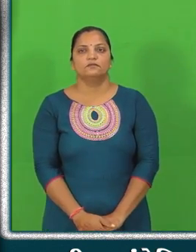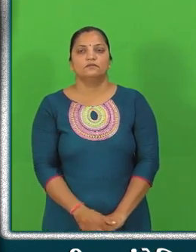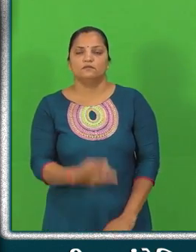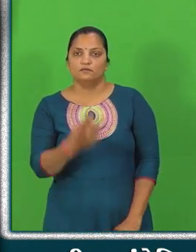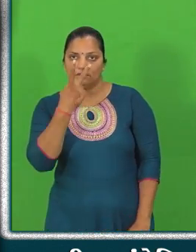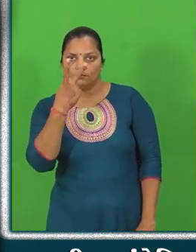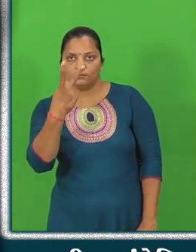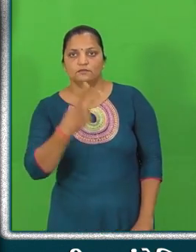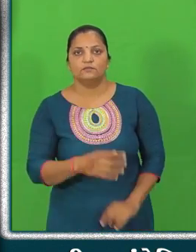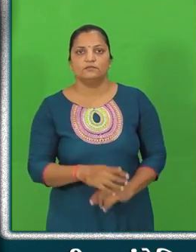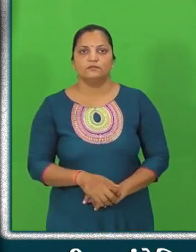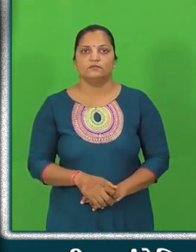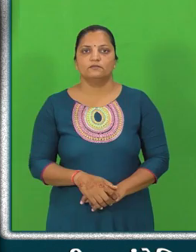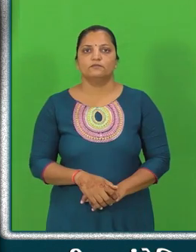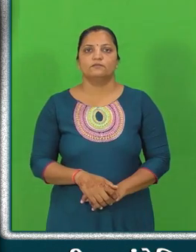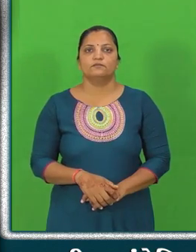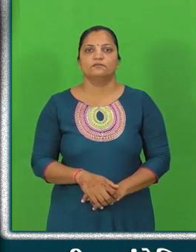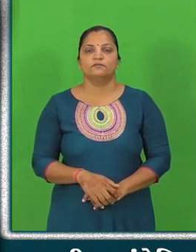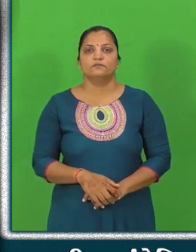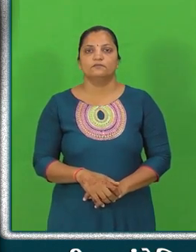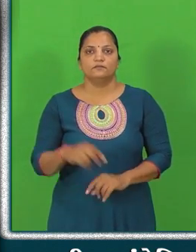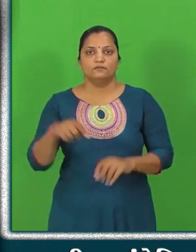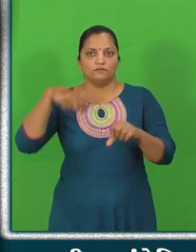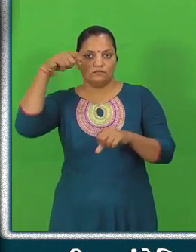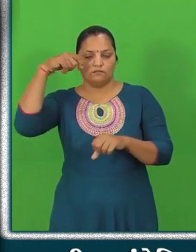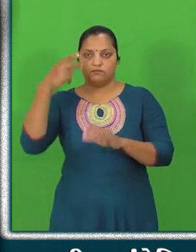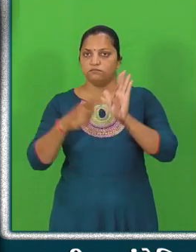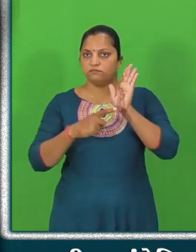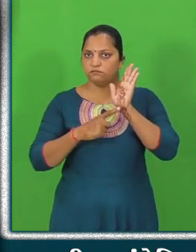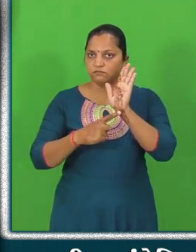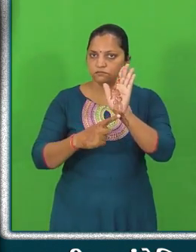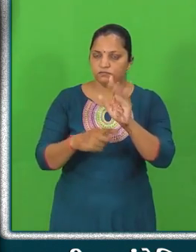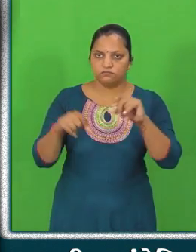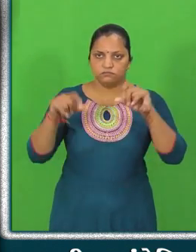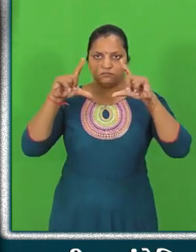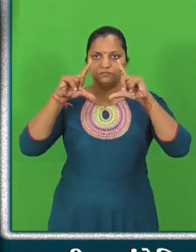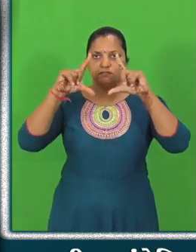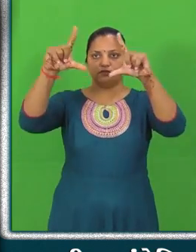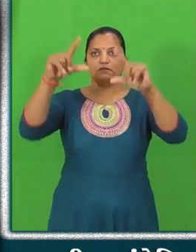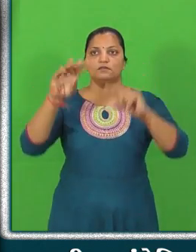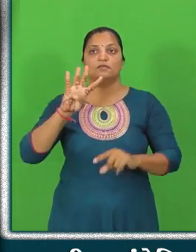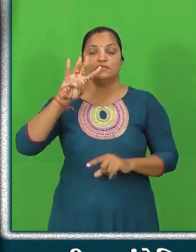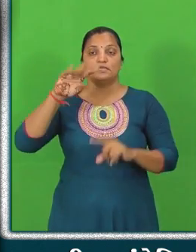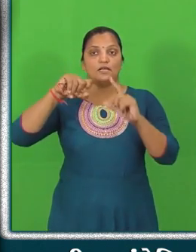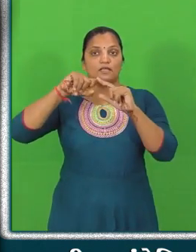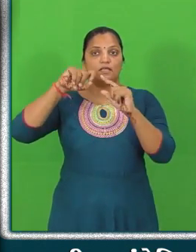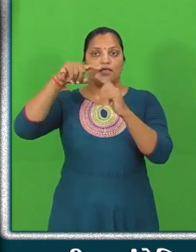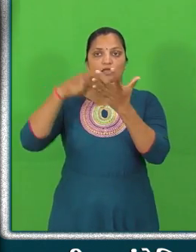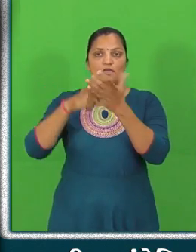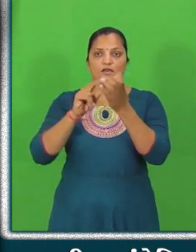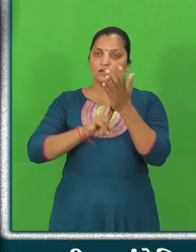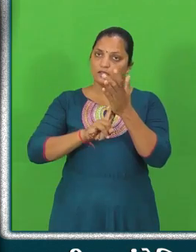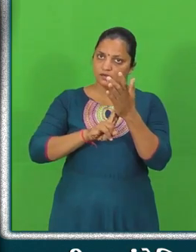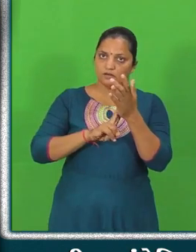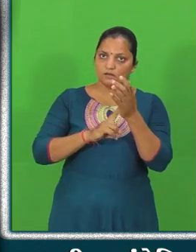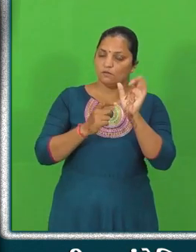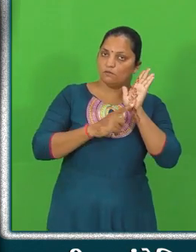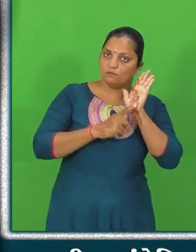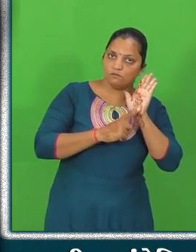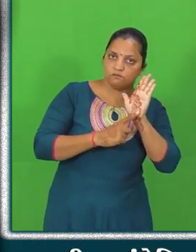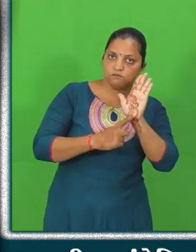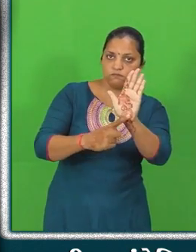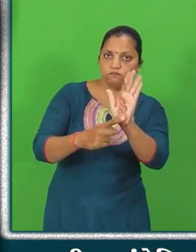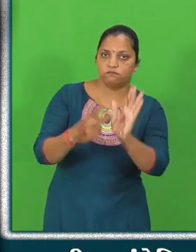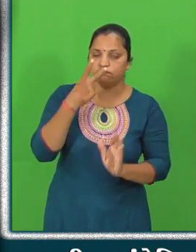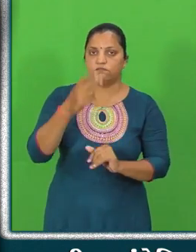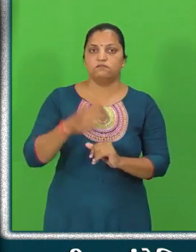તમે જોઈ શકો છો આપણે તો અહીંયા ચારે ચાર કિરણો મેં દર્શાવેલા છે, તમે